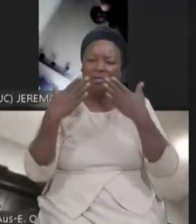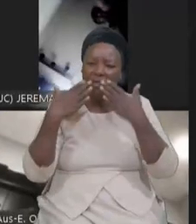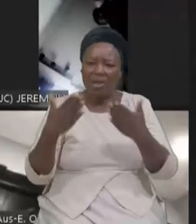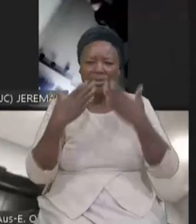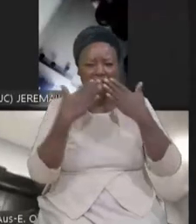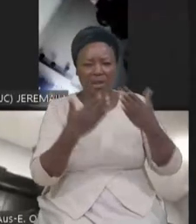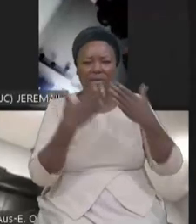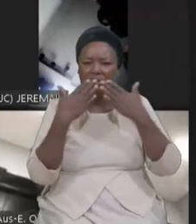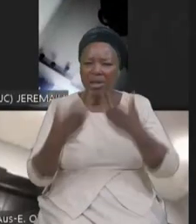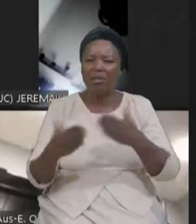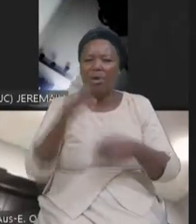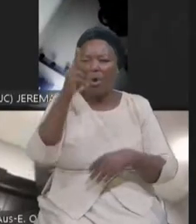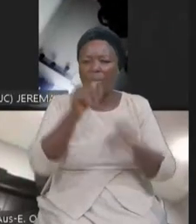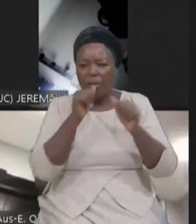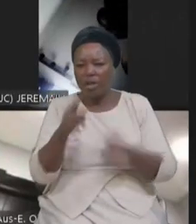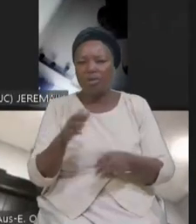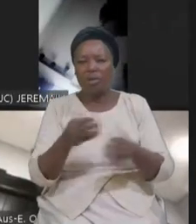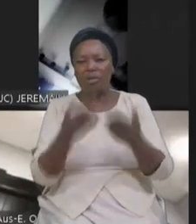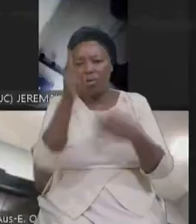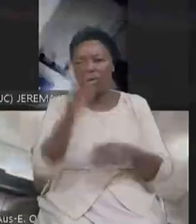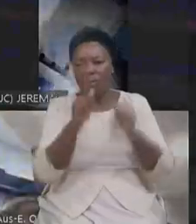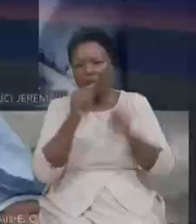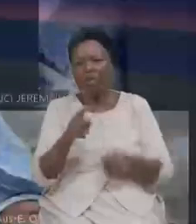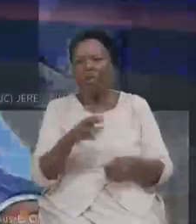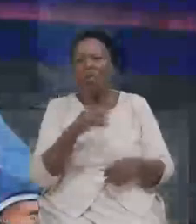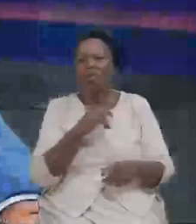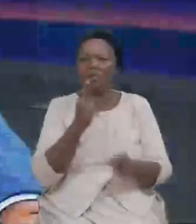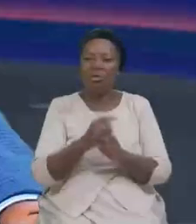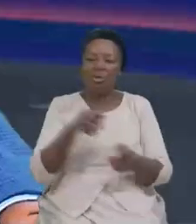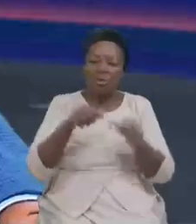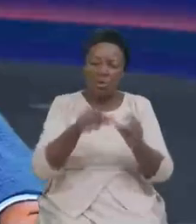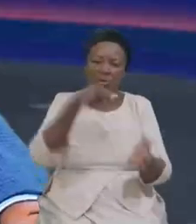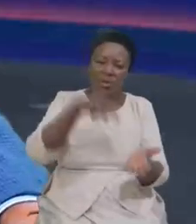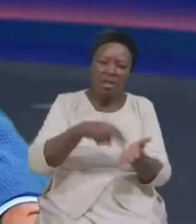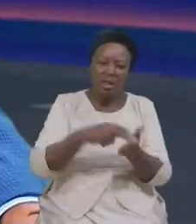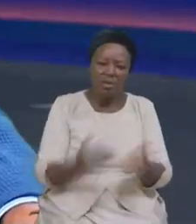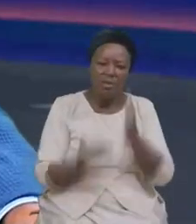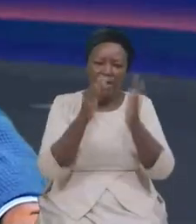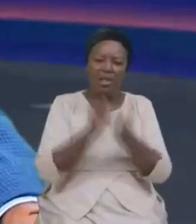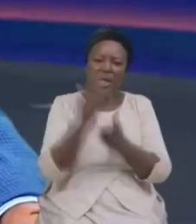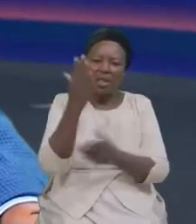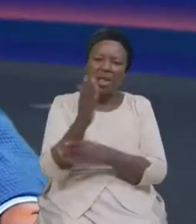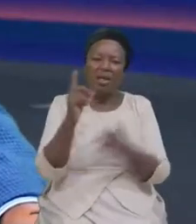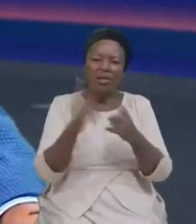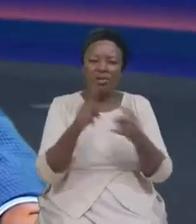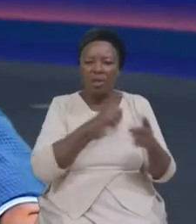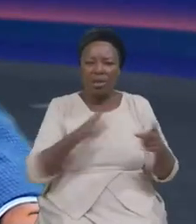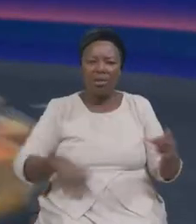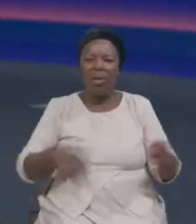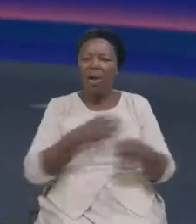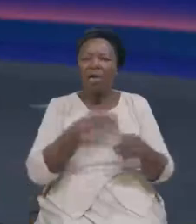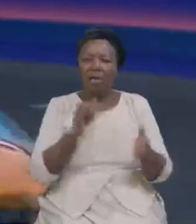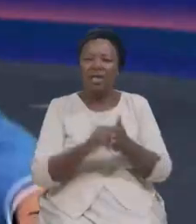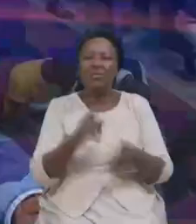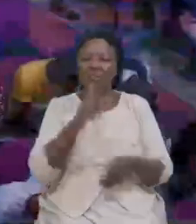te bénisse là-bas, alors toujours debout. Et que cette main soit toujours levée. Comme